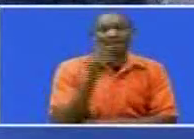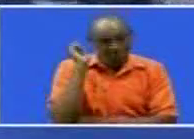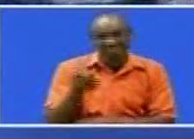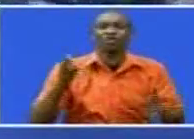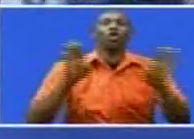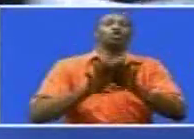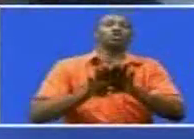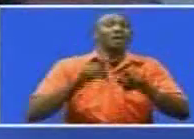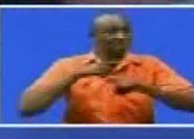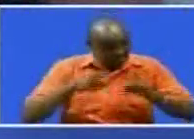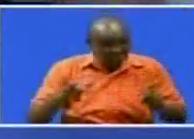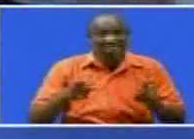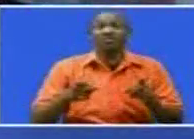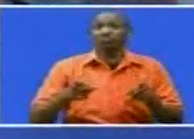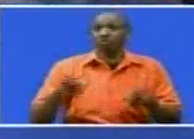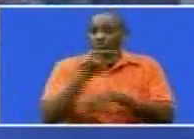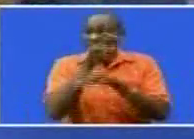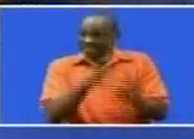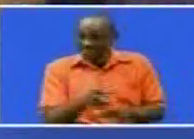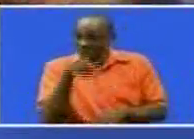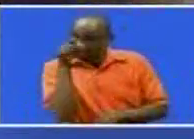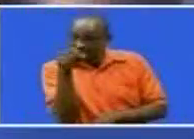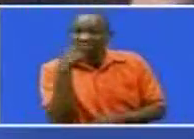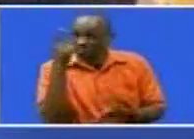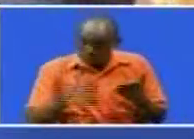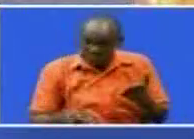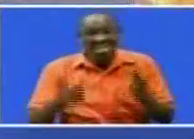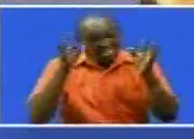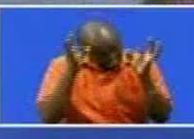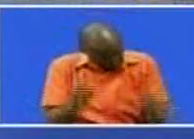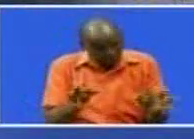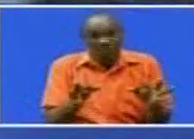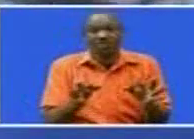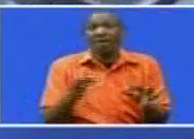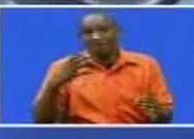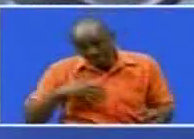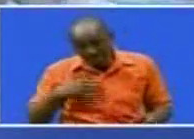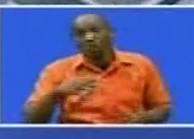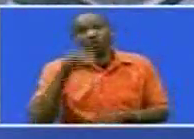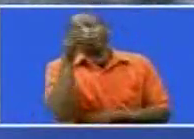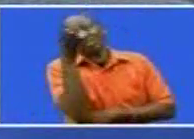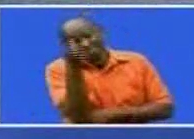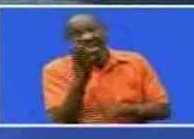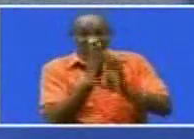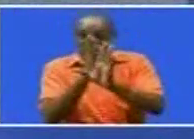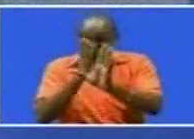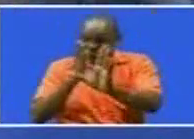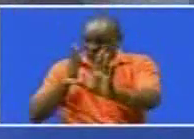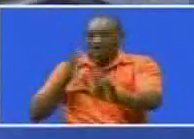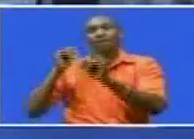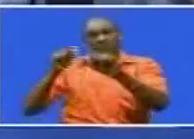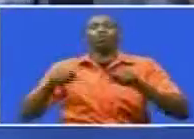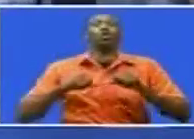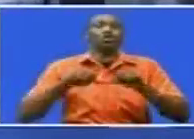kuwa kinafungwa, lakini wasimamizi wa mchakato huu wanasema kuwa ikiwa endapo yeyote atapatikana akiwa katika foleni, shughuli hii